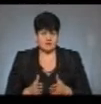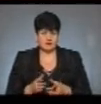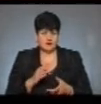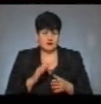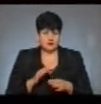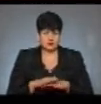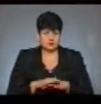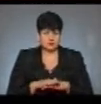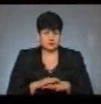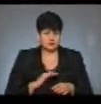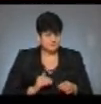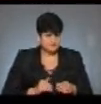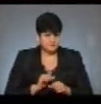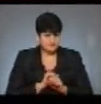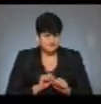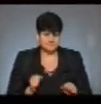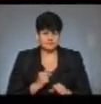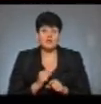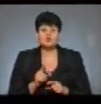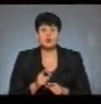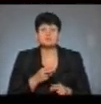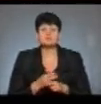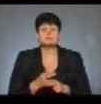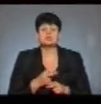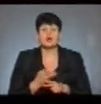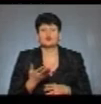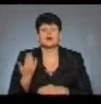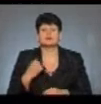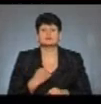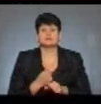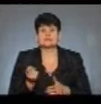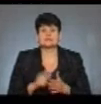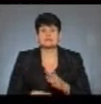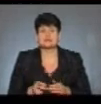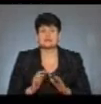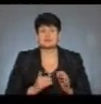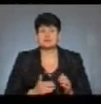раніше забороняло правоохоронцям заборонити цей бізнес, тому що заборона була?